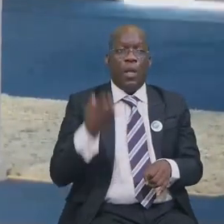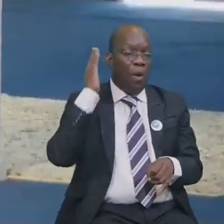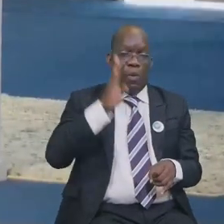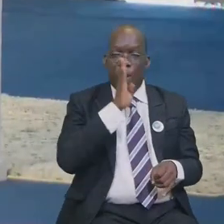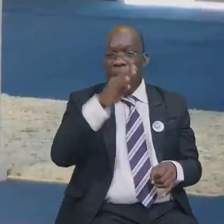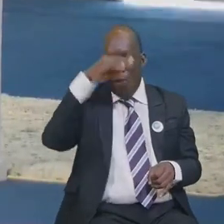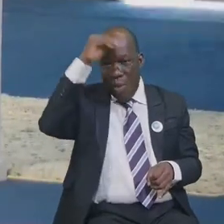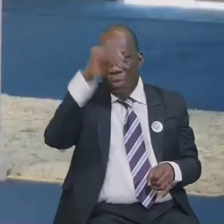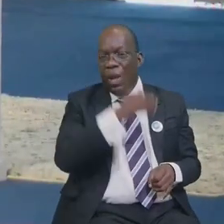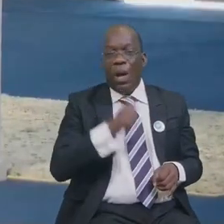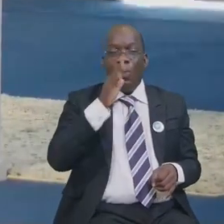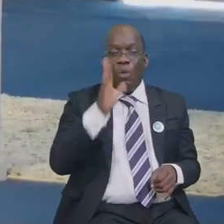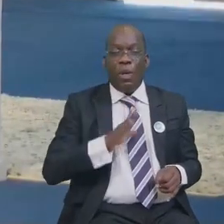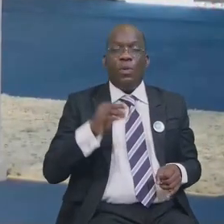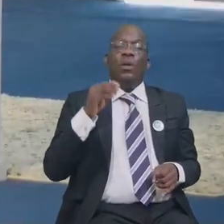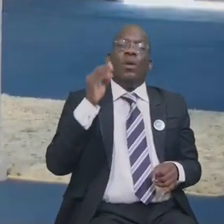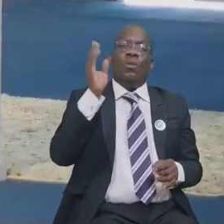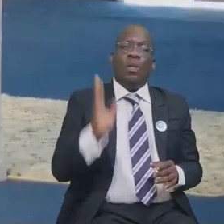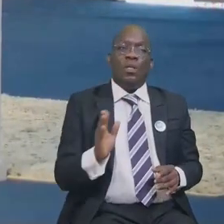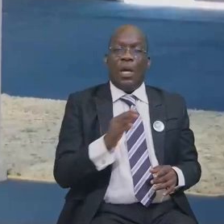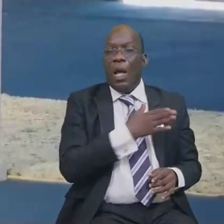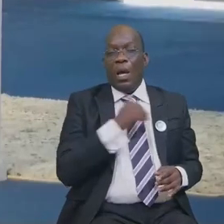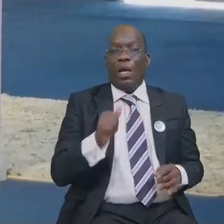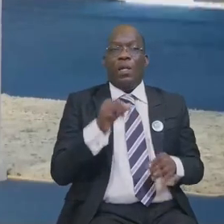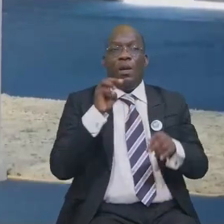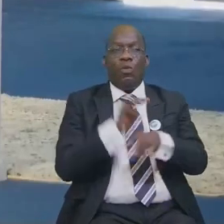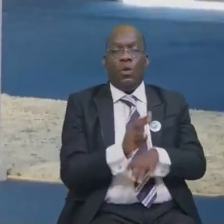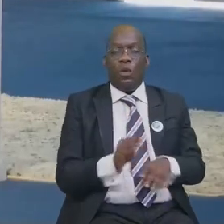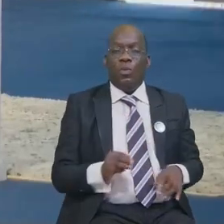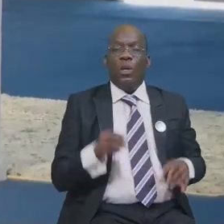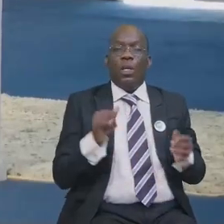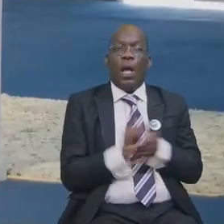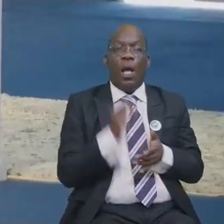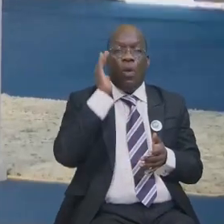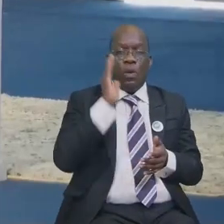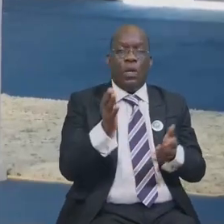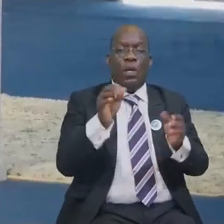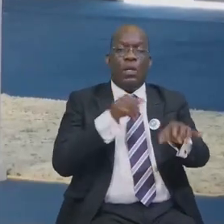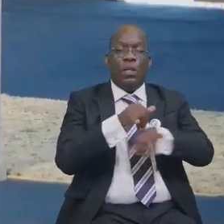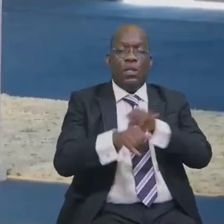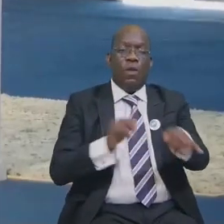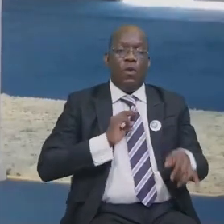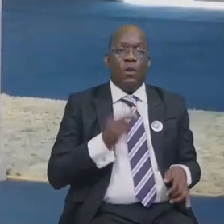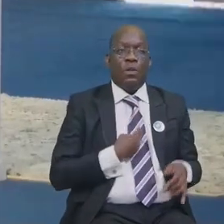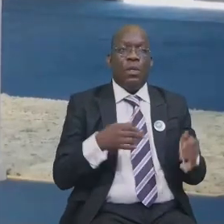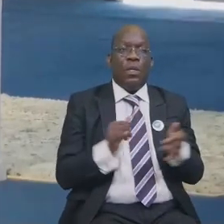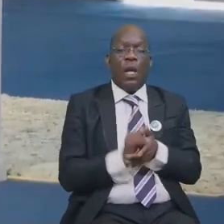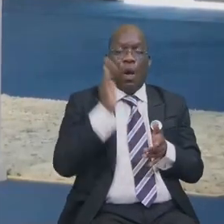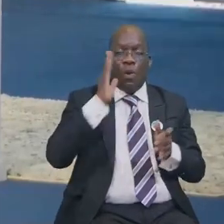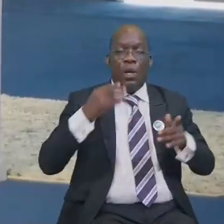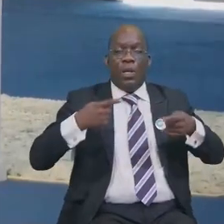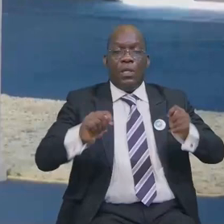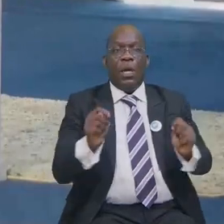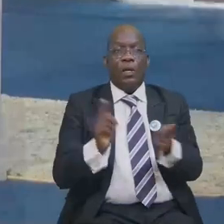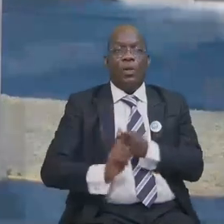des ministres et des prédicateurs qui vont nous séduire. Qui vont essayer de